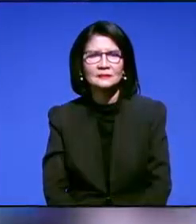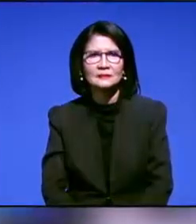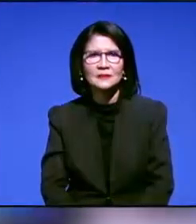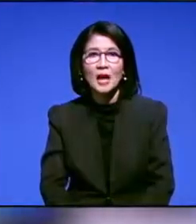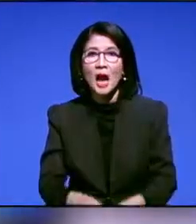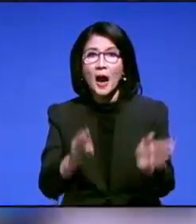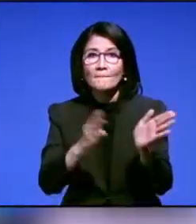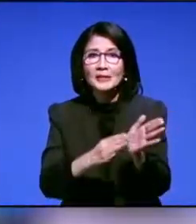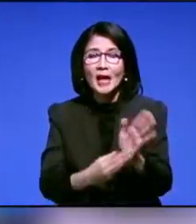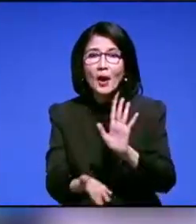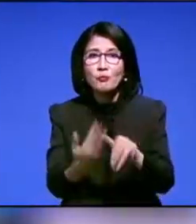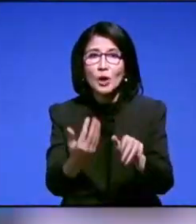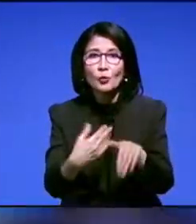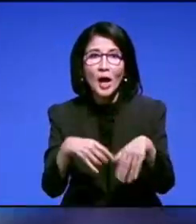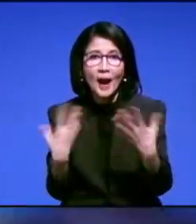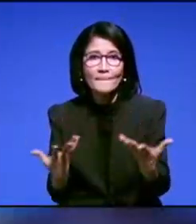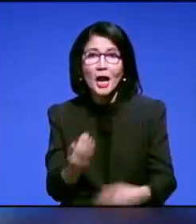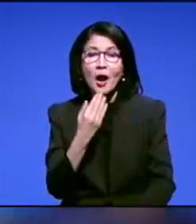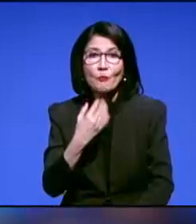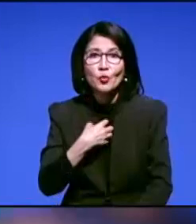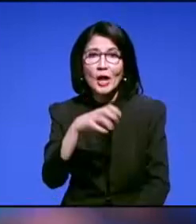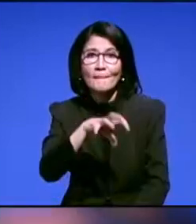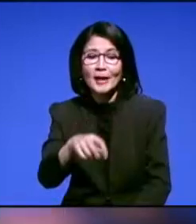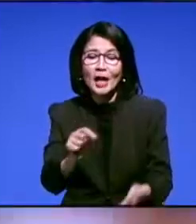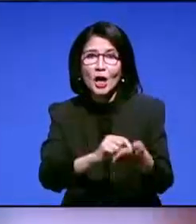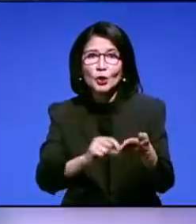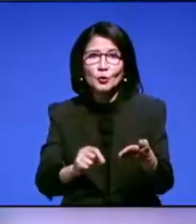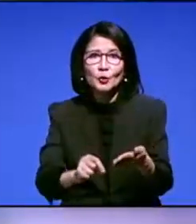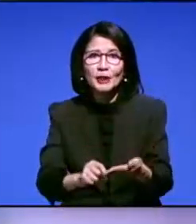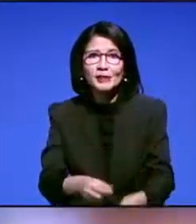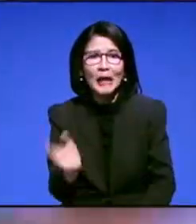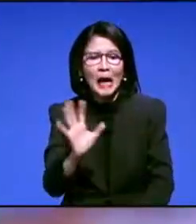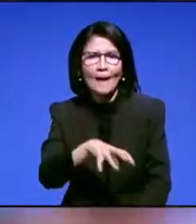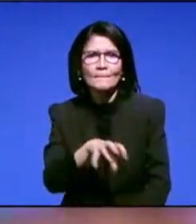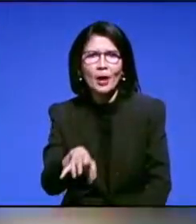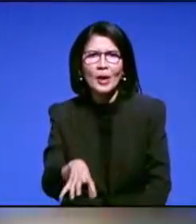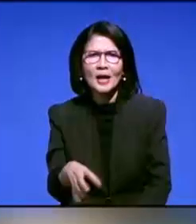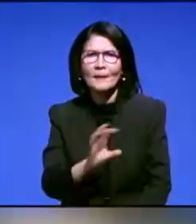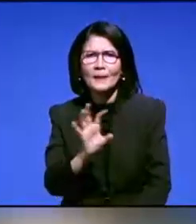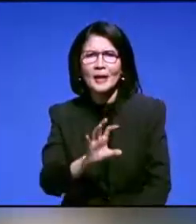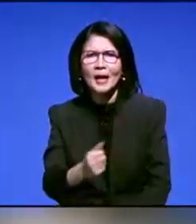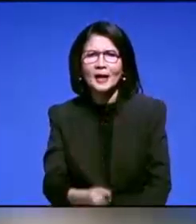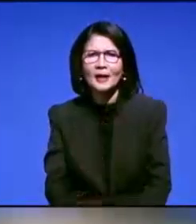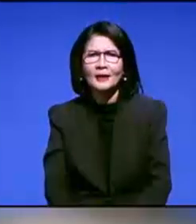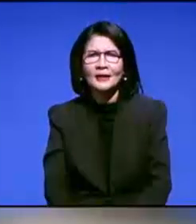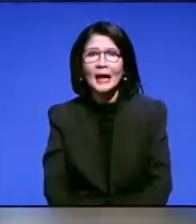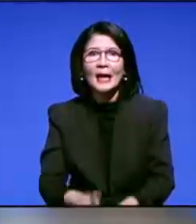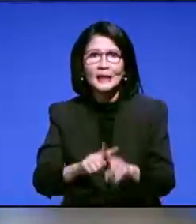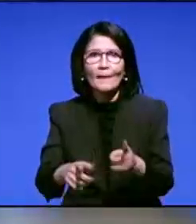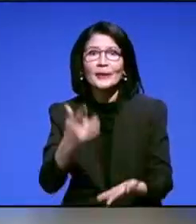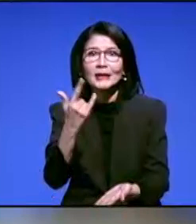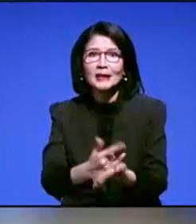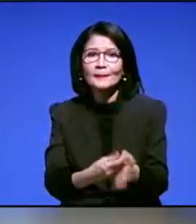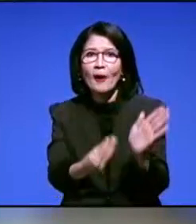Kasus yang paling sering ditemui adalah pemilik barang menulis tidak membawa barang berharga, tapi ternyata tetap